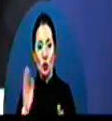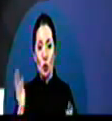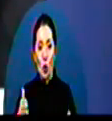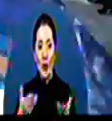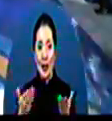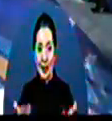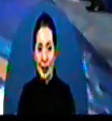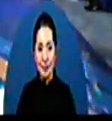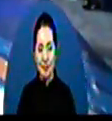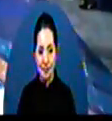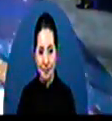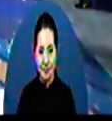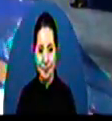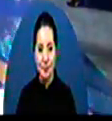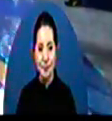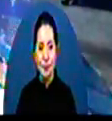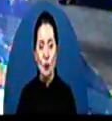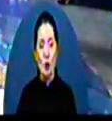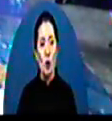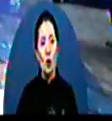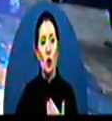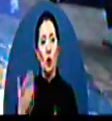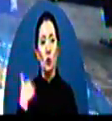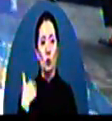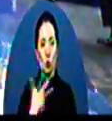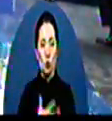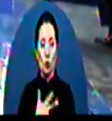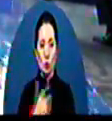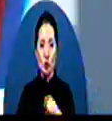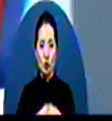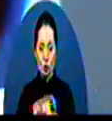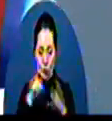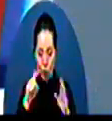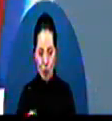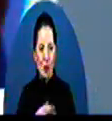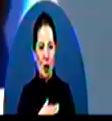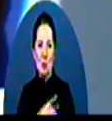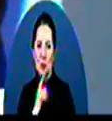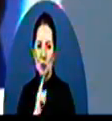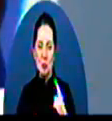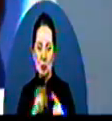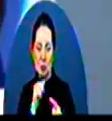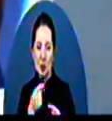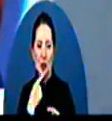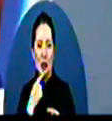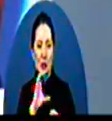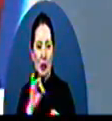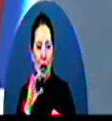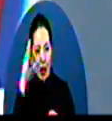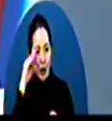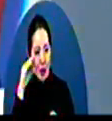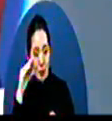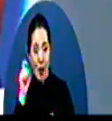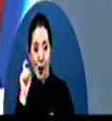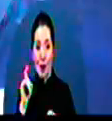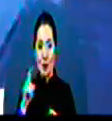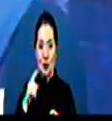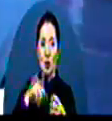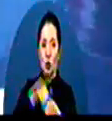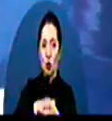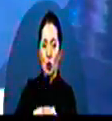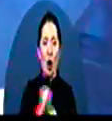байна. Өнгөрсөн 3 жил амаргүй байж улсын эдийн засаг саарлаас харж ихсаалтанд шилжиж ажилгүйд ядуур